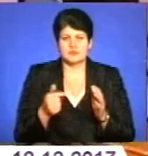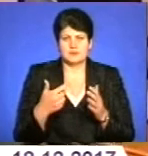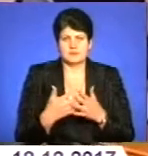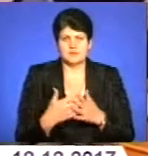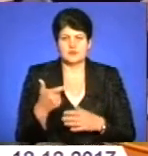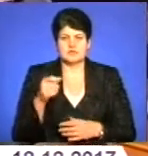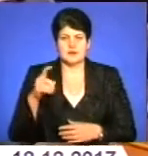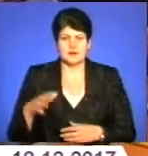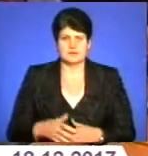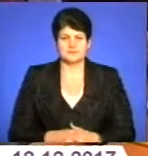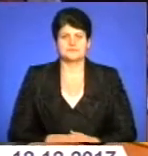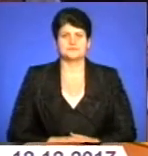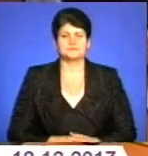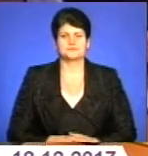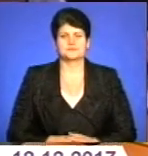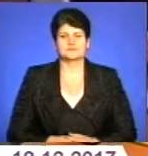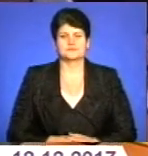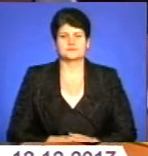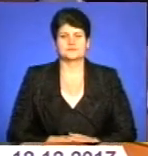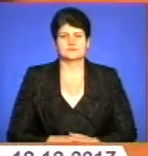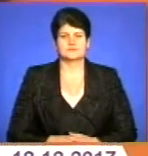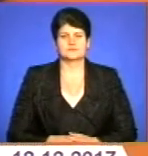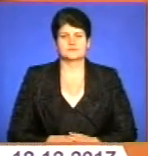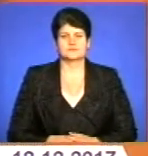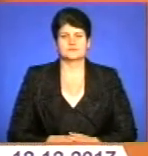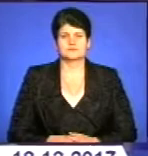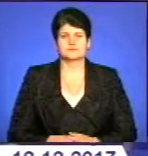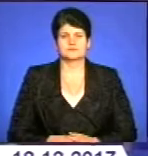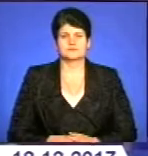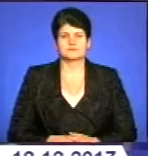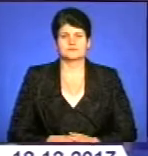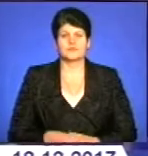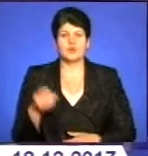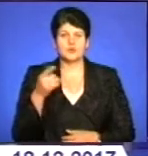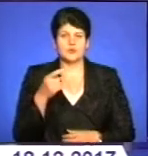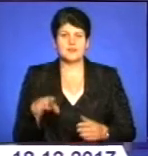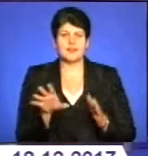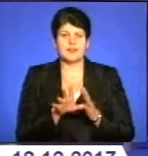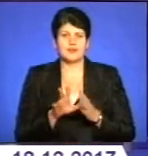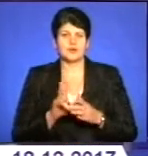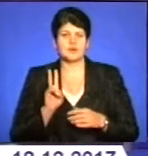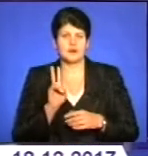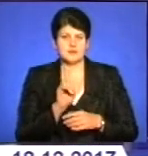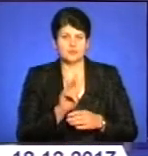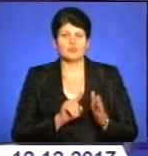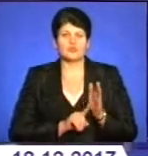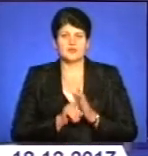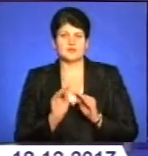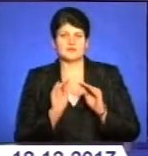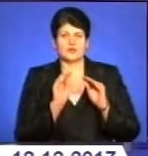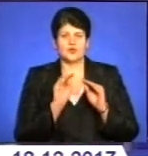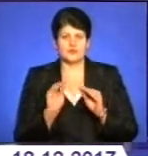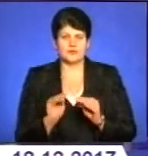газ. Богдана Сарабун, Андрій Прокопів, Вісті ТТБ. У тернопільському електротранспорті почали встановлювати